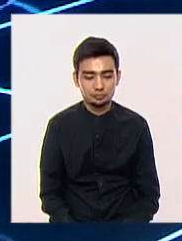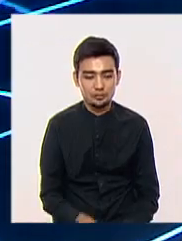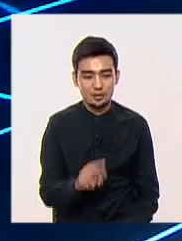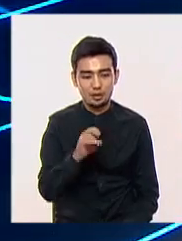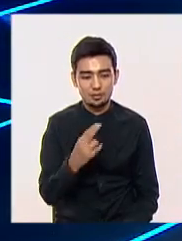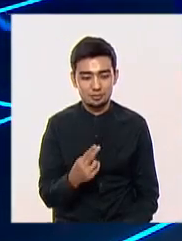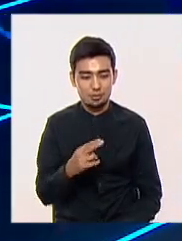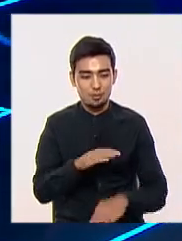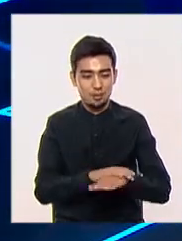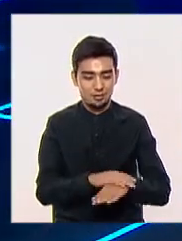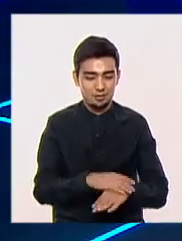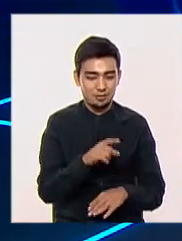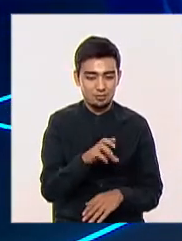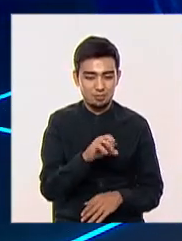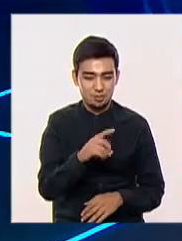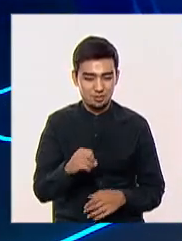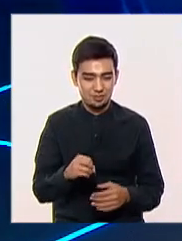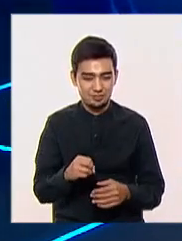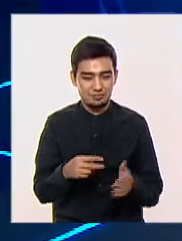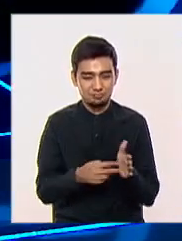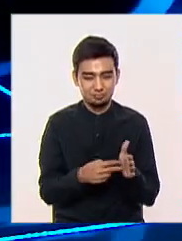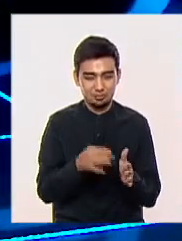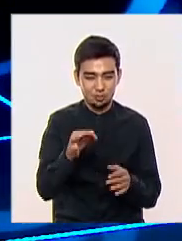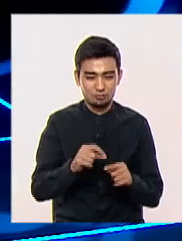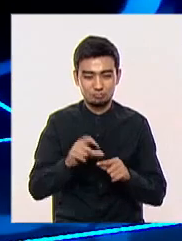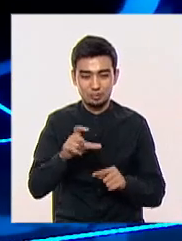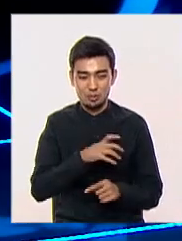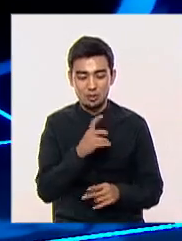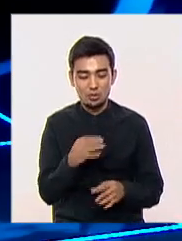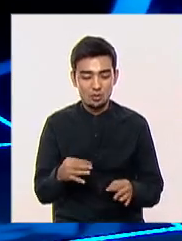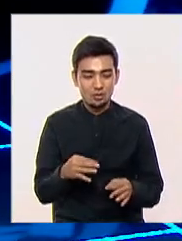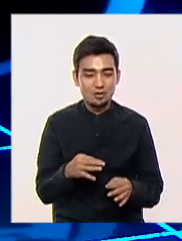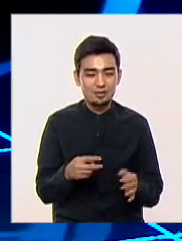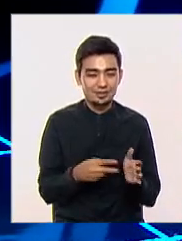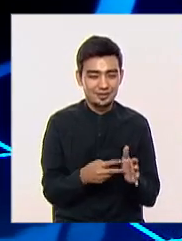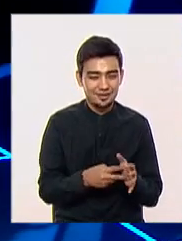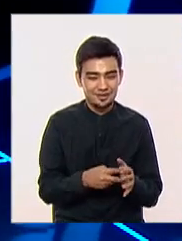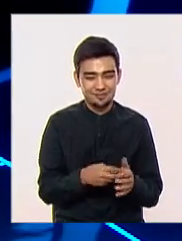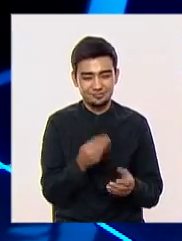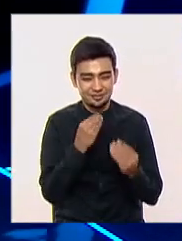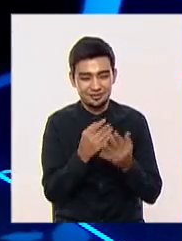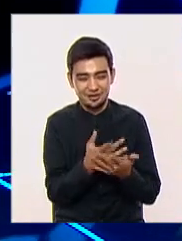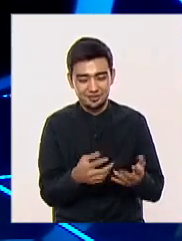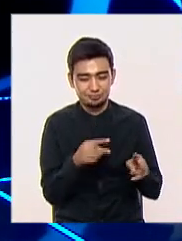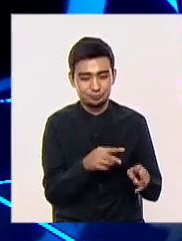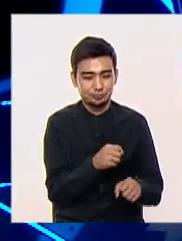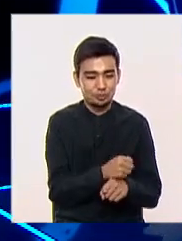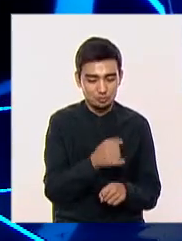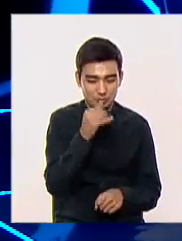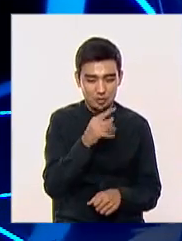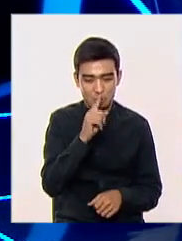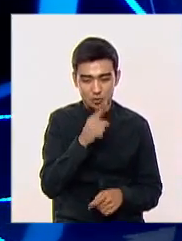Ұлттық банк базалық мөлшерлемені көтергенмен баға тұрақтанбауы мүмкін. Себебі қайта қаржыландыру ставкасы айналдырған бір жыл